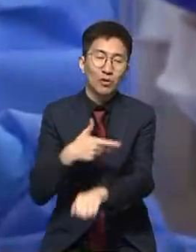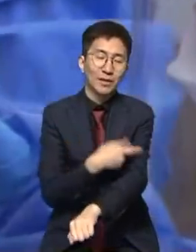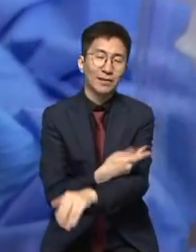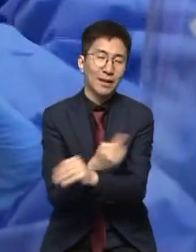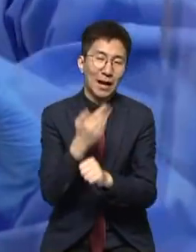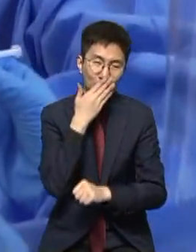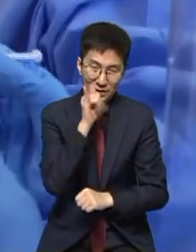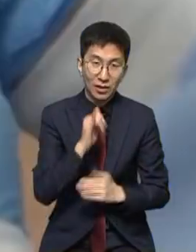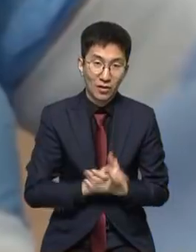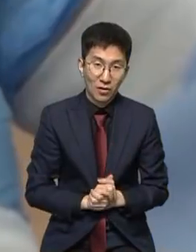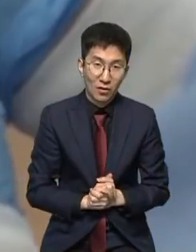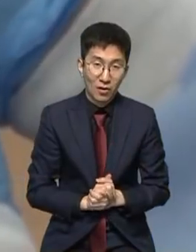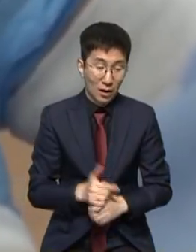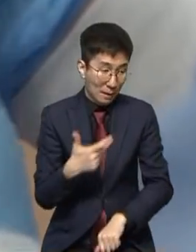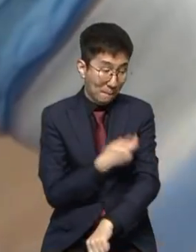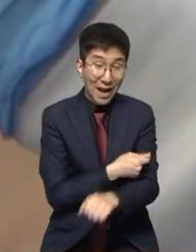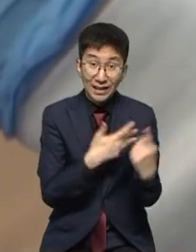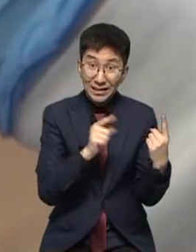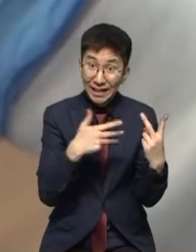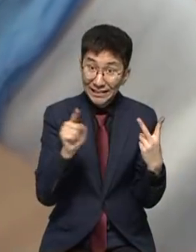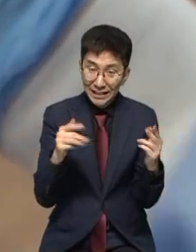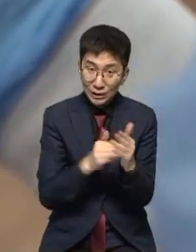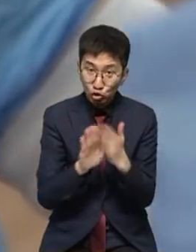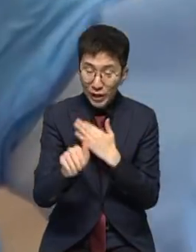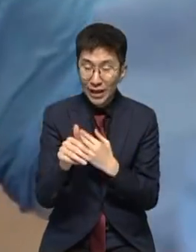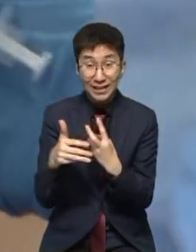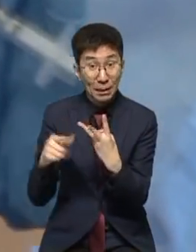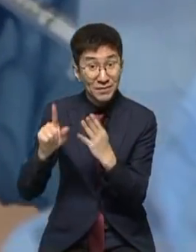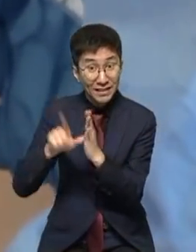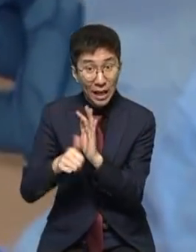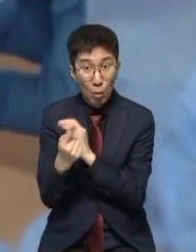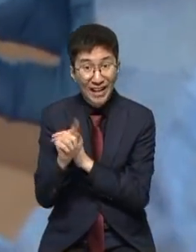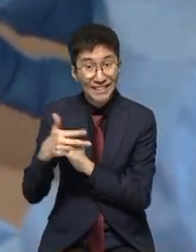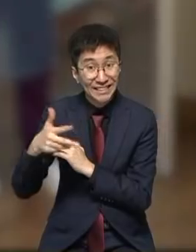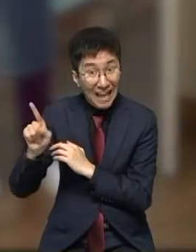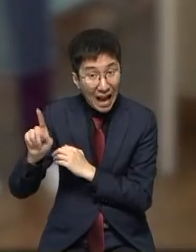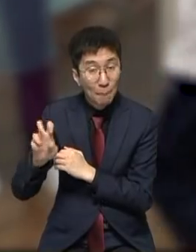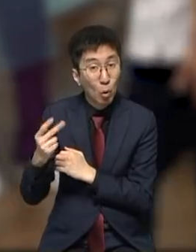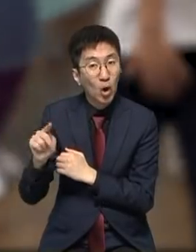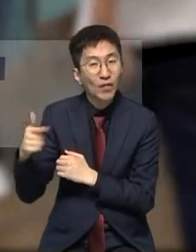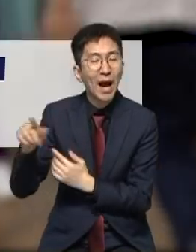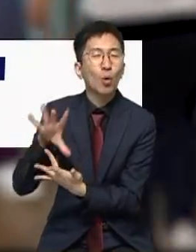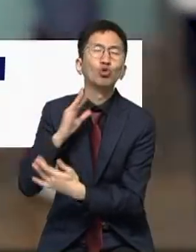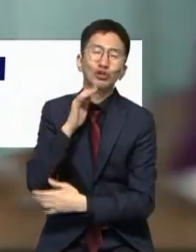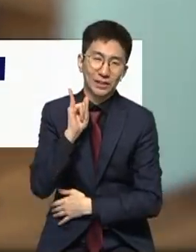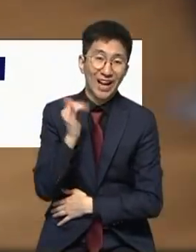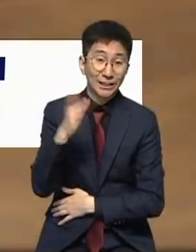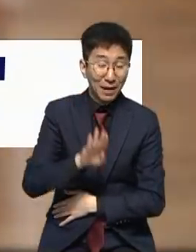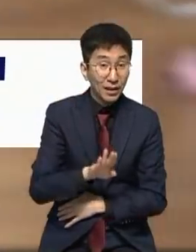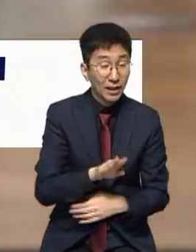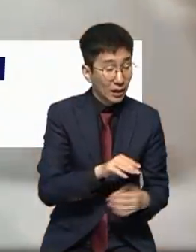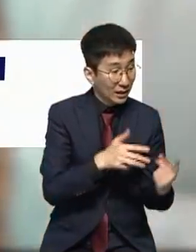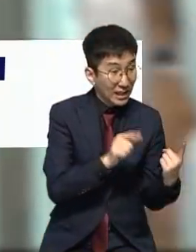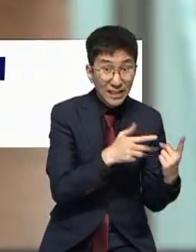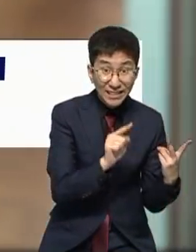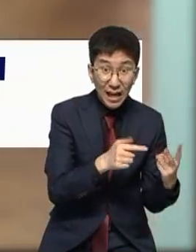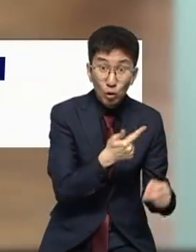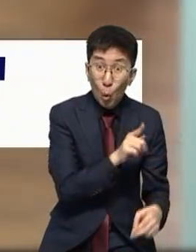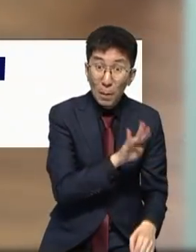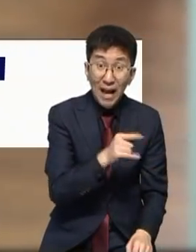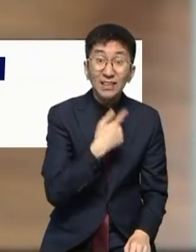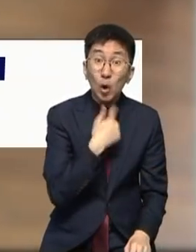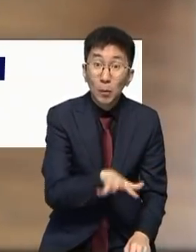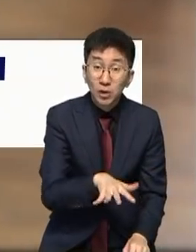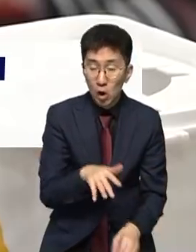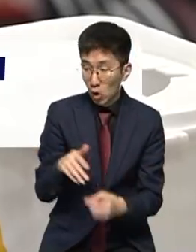노바 맥스로 1 2차 접종 한 뒤 3차 때 화 이전 아모 전화를 맞을 수 있습니다 하지만 1 2차에서 노바 벡스 가 아닌 백신을